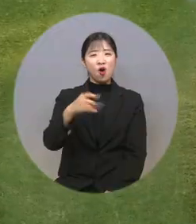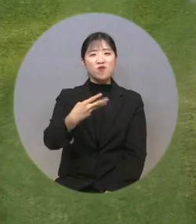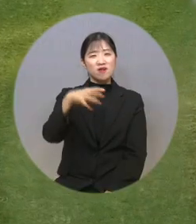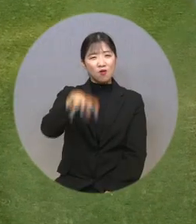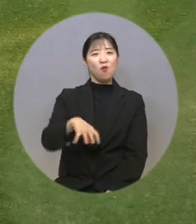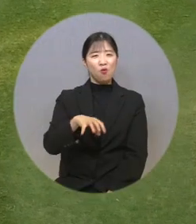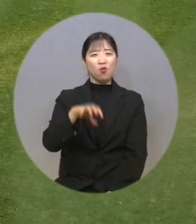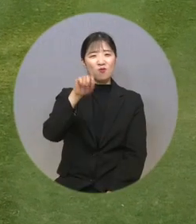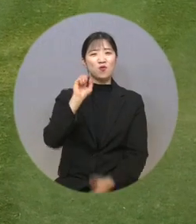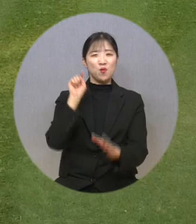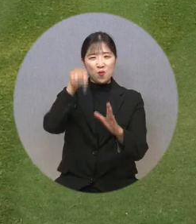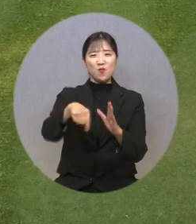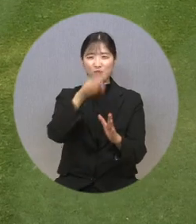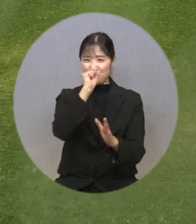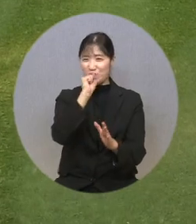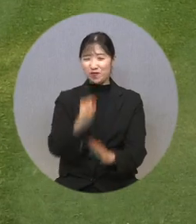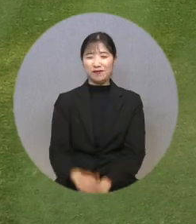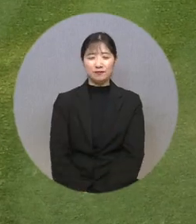치시던데.